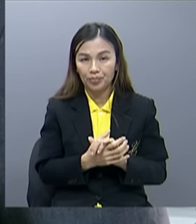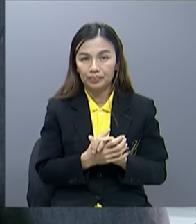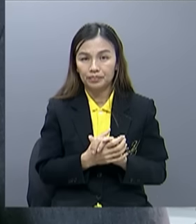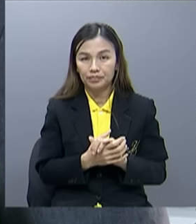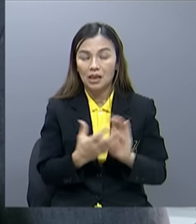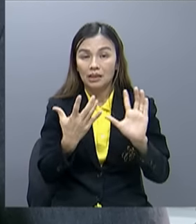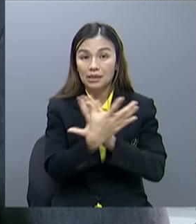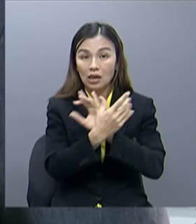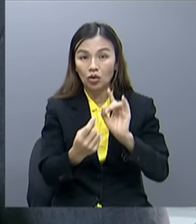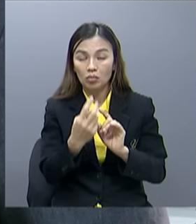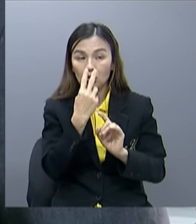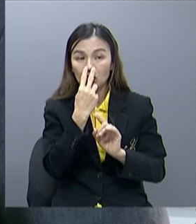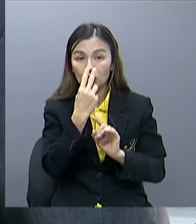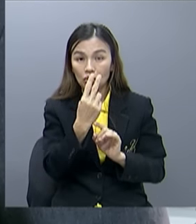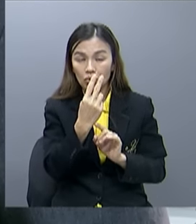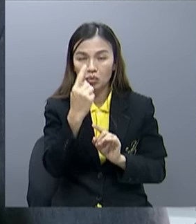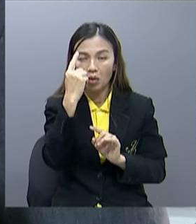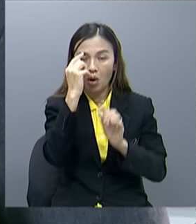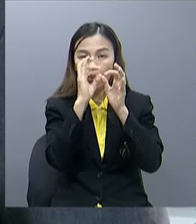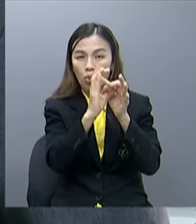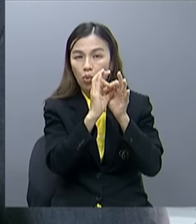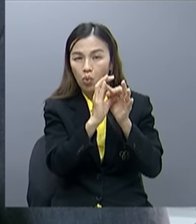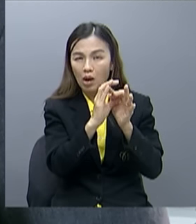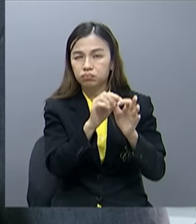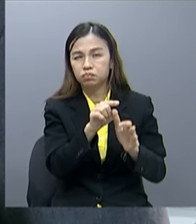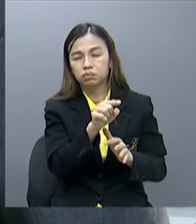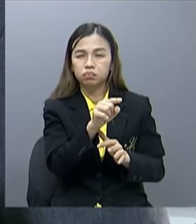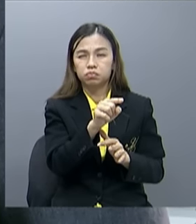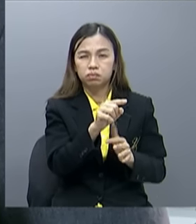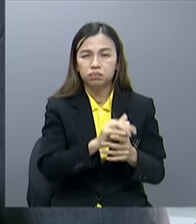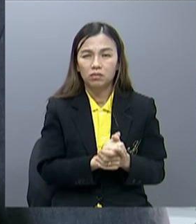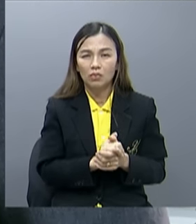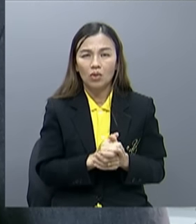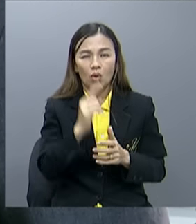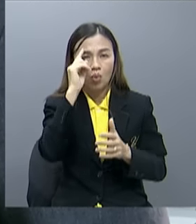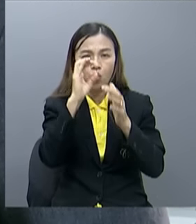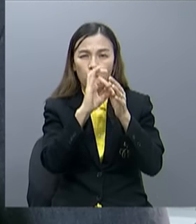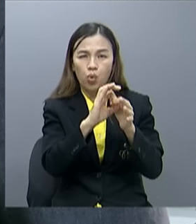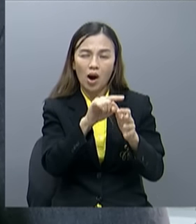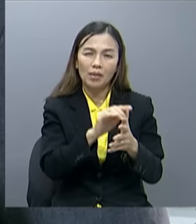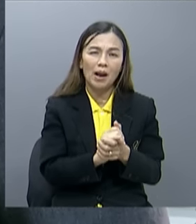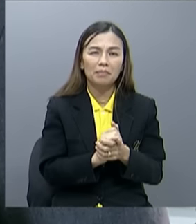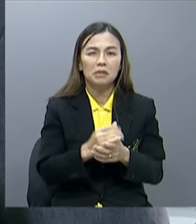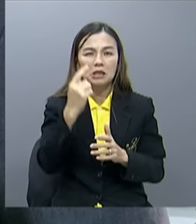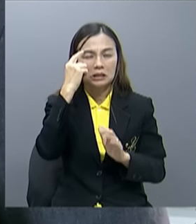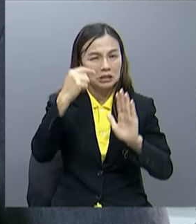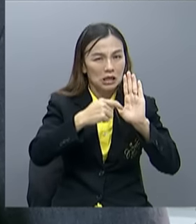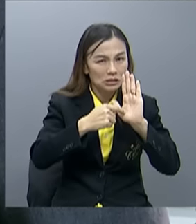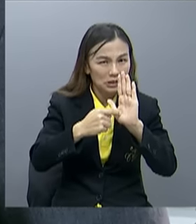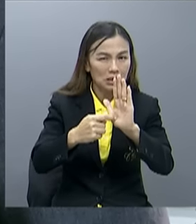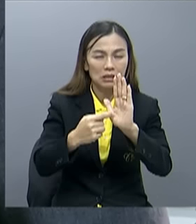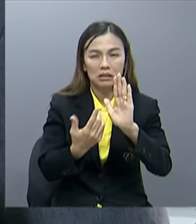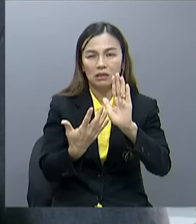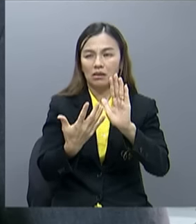กำลังให้ความกังวลนะฮะถึงเนื่องจากในอดีตที่ผ่านมาท่านอาจจะแสดงความคิดเห็นที่ค่อนข้าง